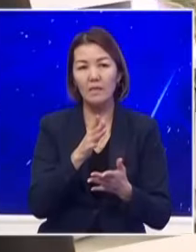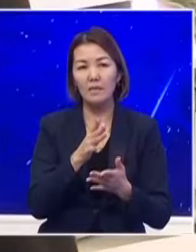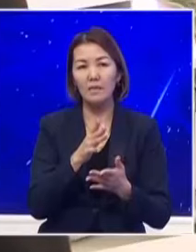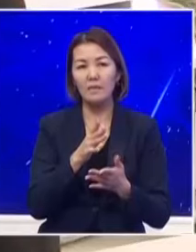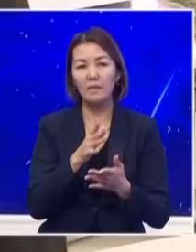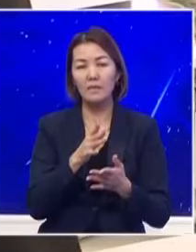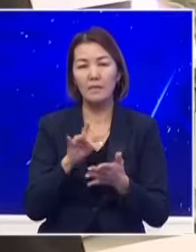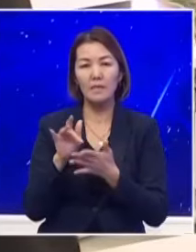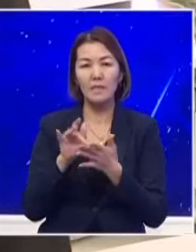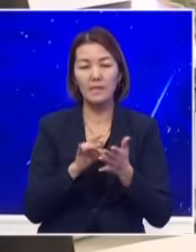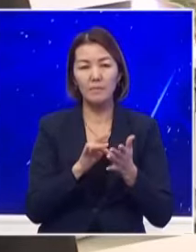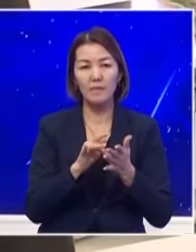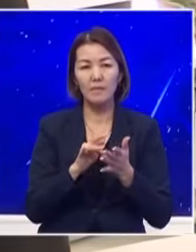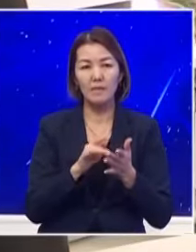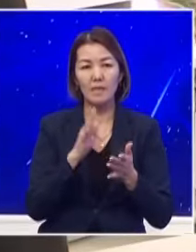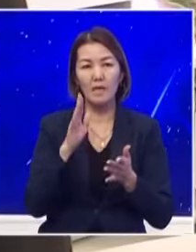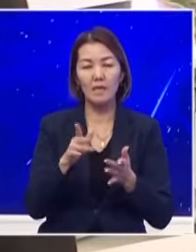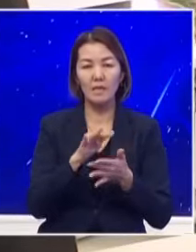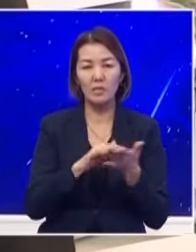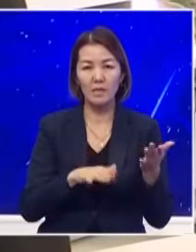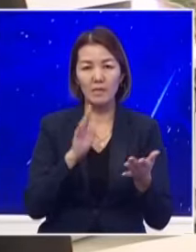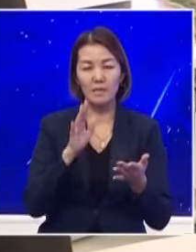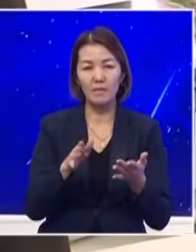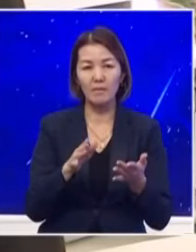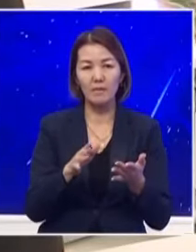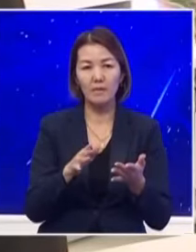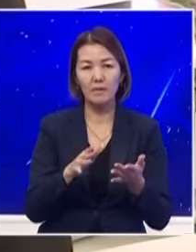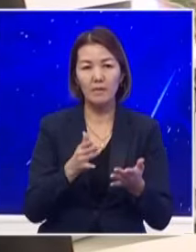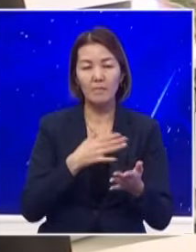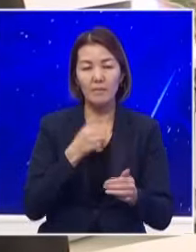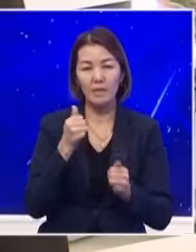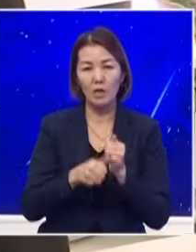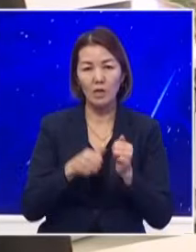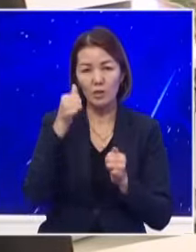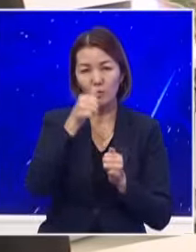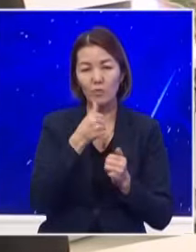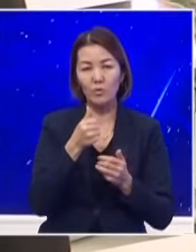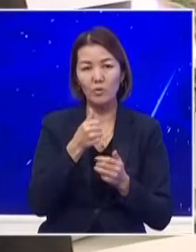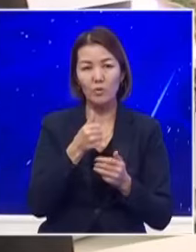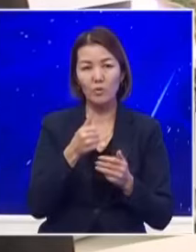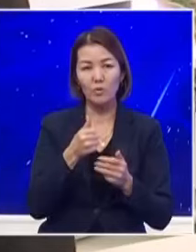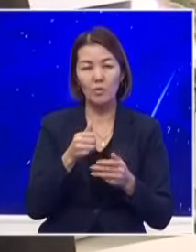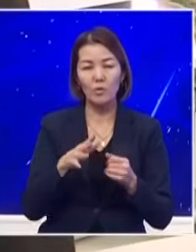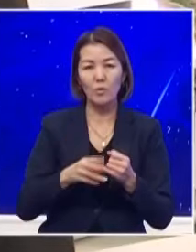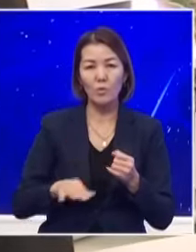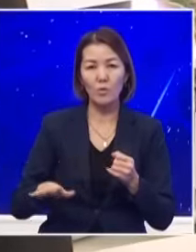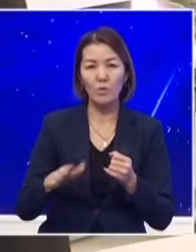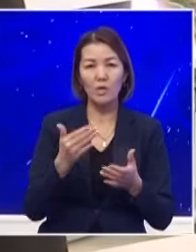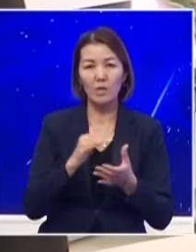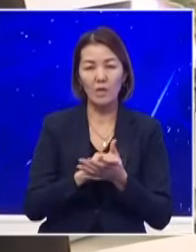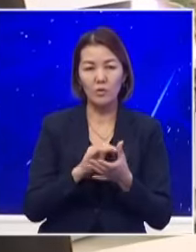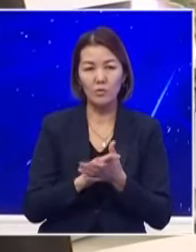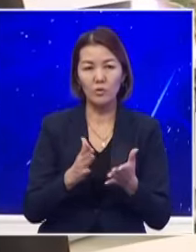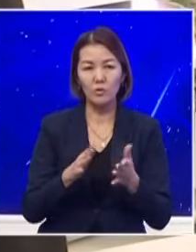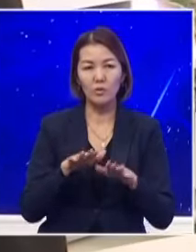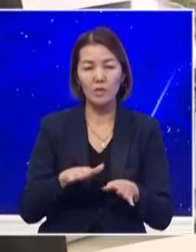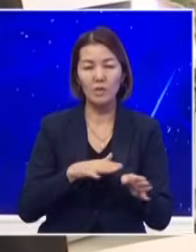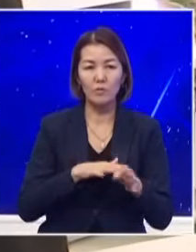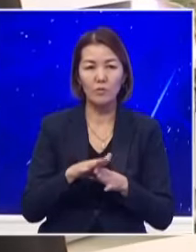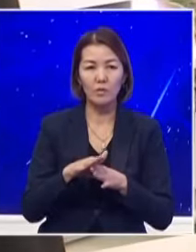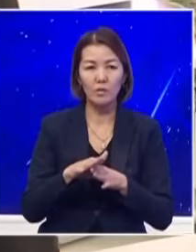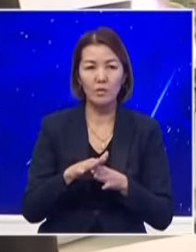осы экспедициямыз ары қарай жалғасын табады. Біз жылда жаңағы өзі өлкетанушылармен және де сол жергілікті